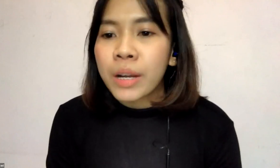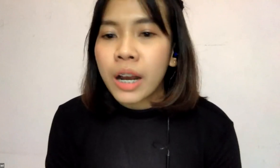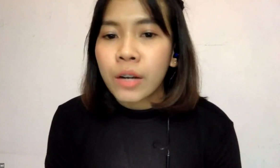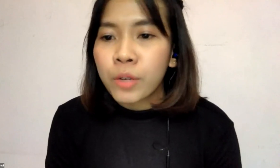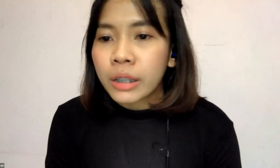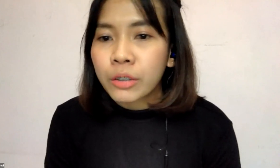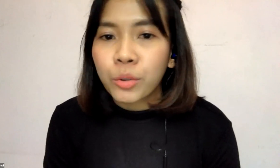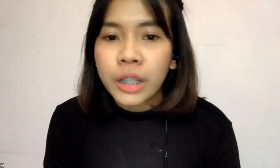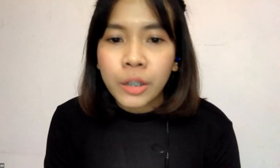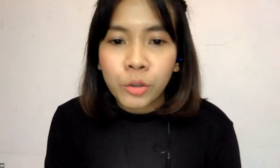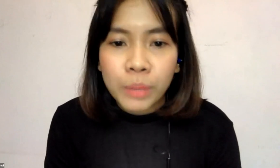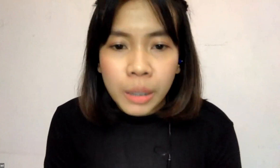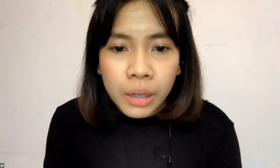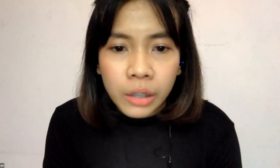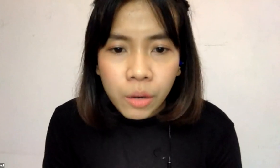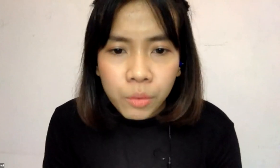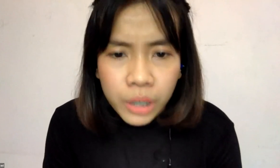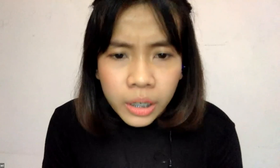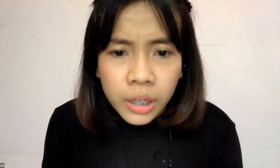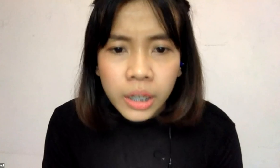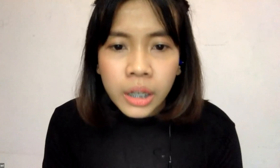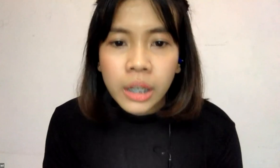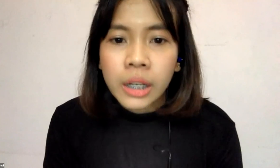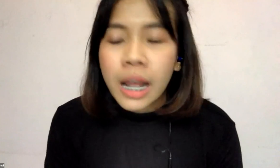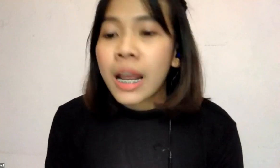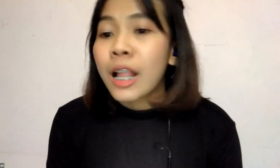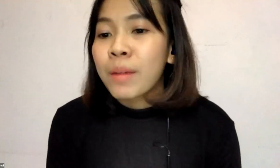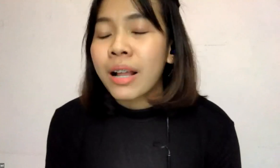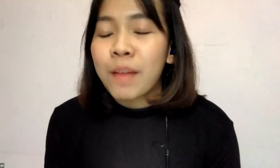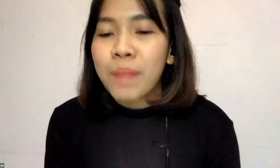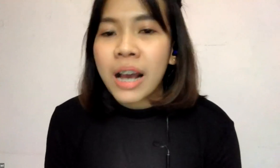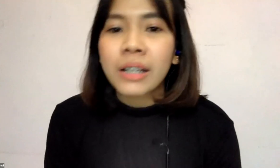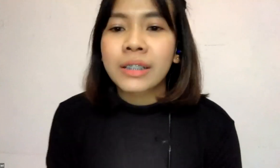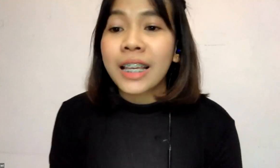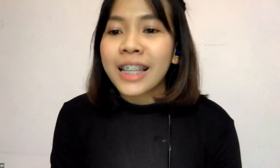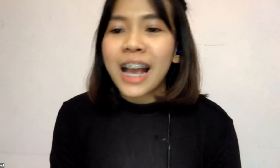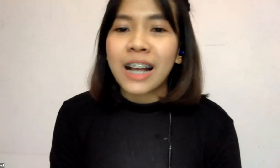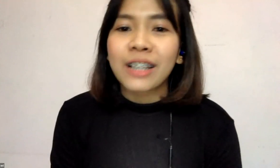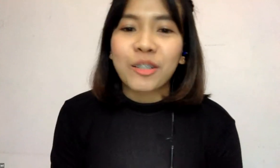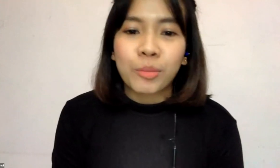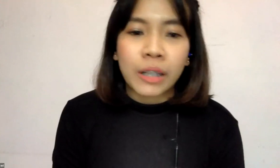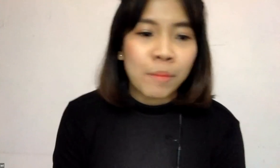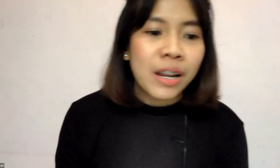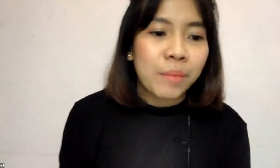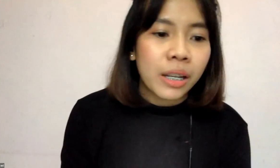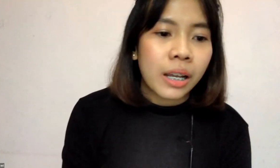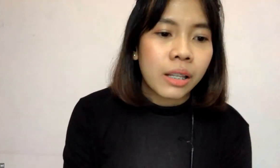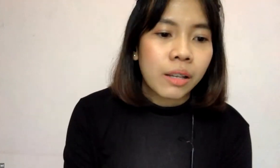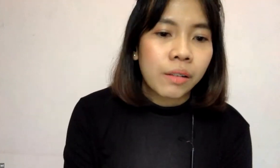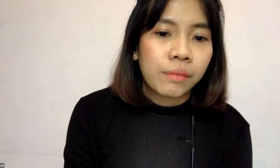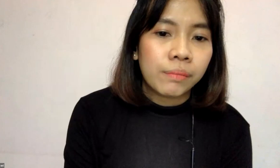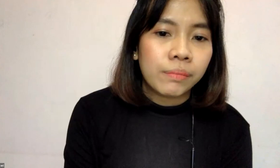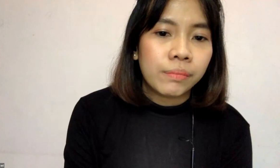bersama dengan komunitas tuli untuk bisa mengetahui dan yang lama-kelamaan skillnya akan terus bertambah dan